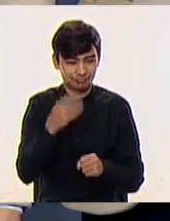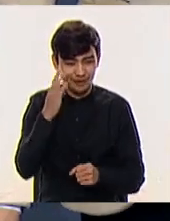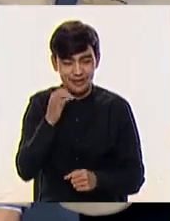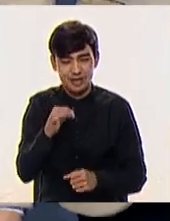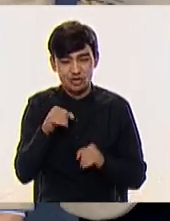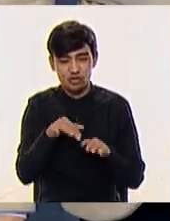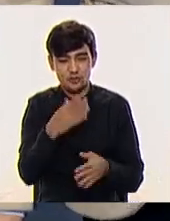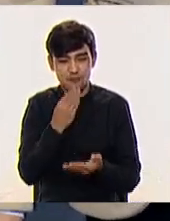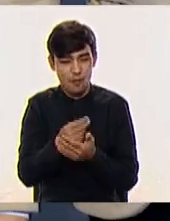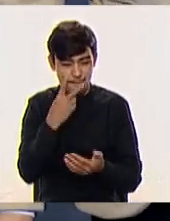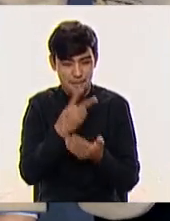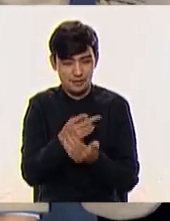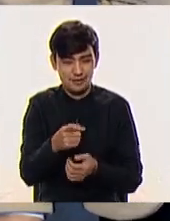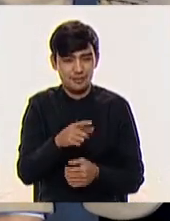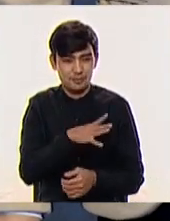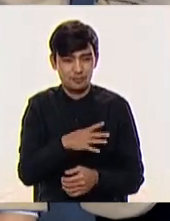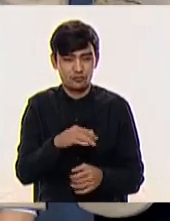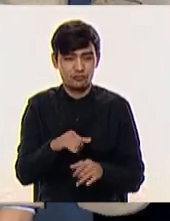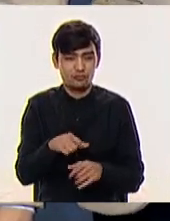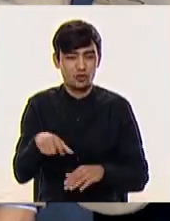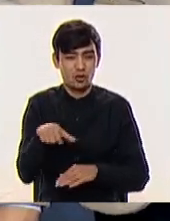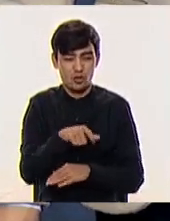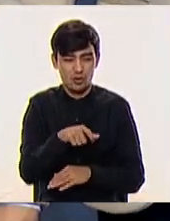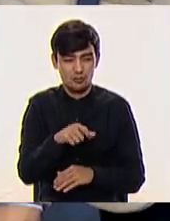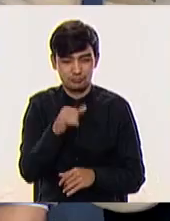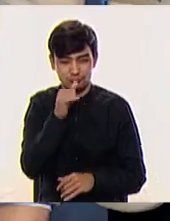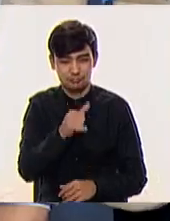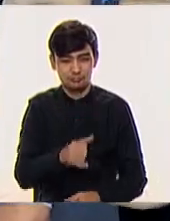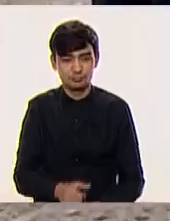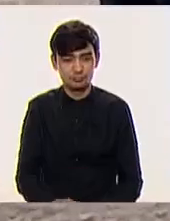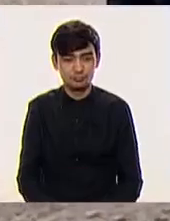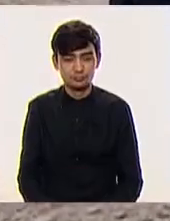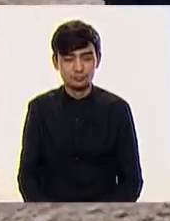своей решительности они перекрыли дорогу.